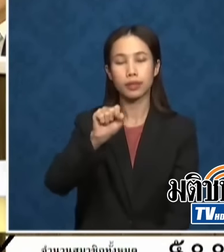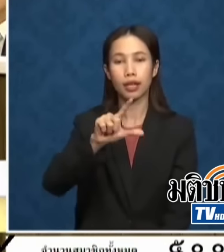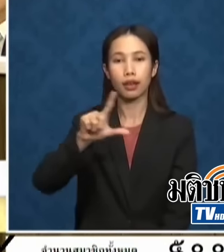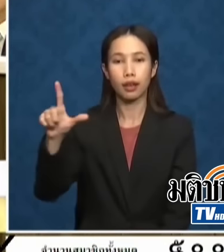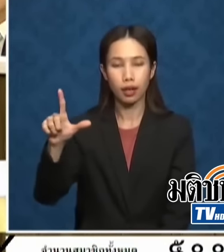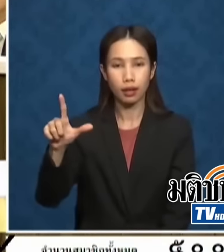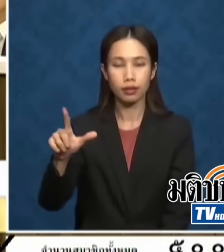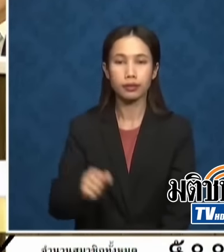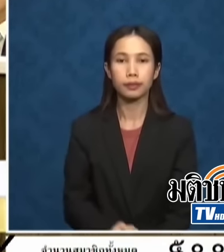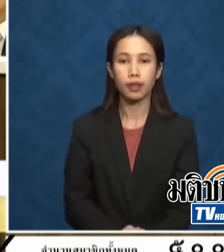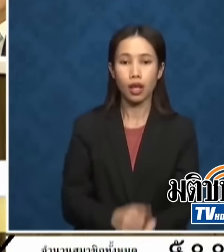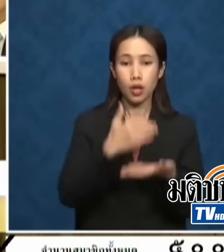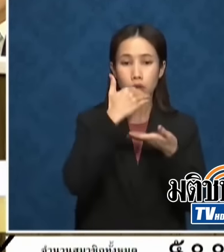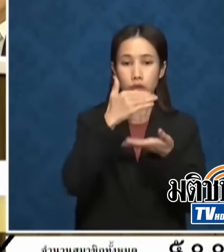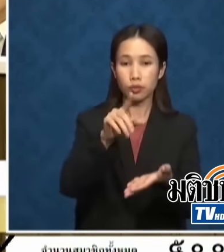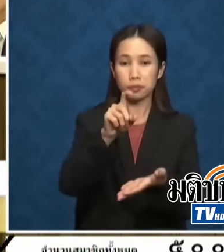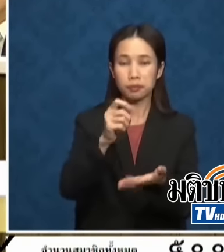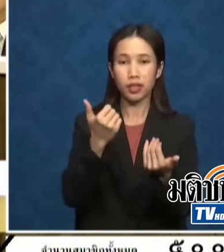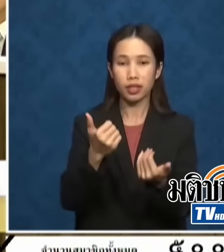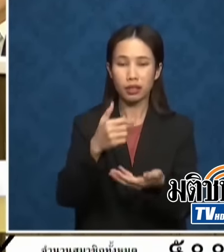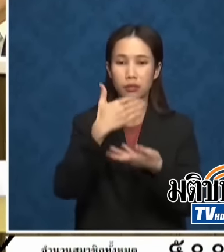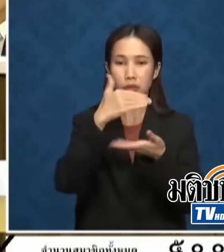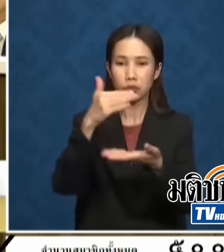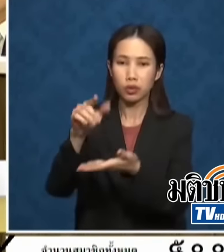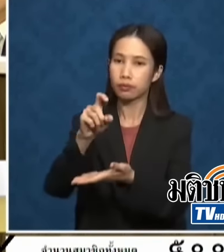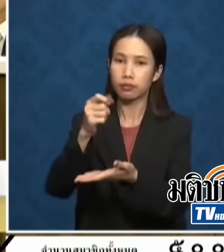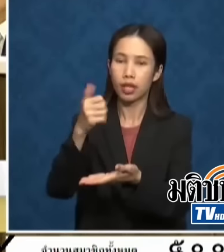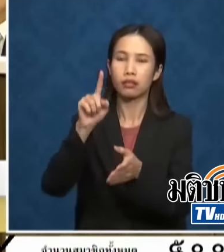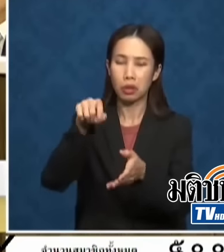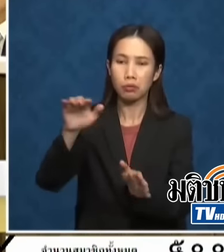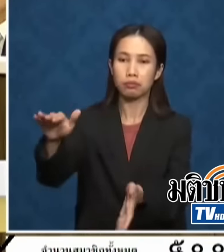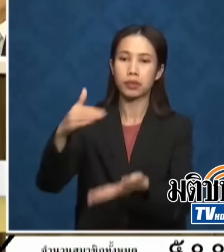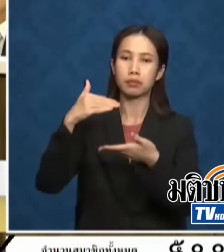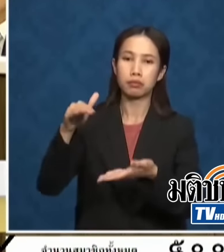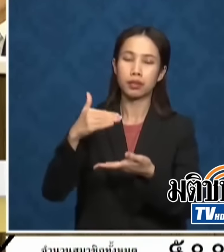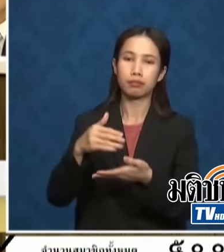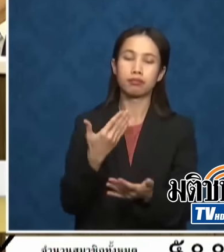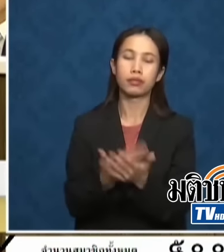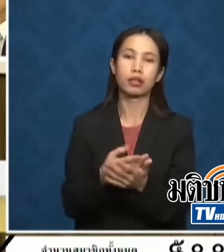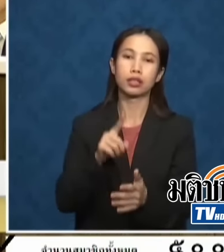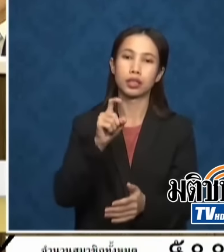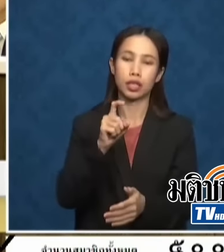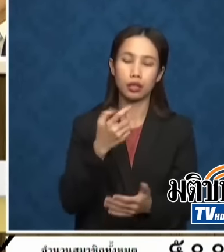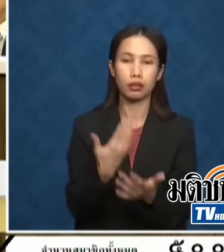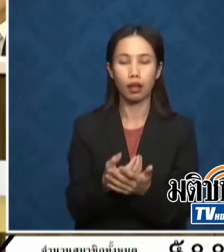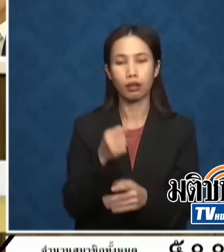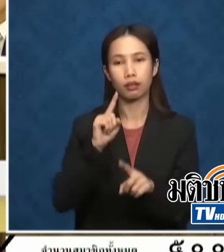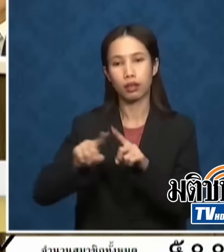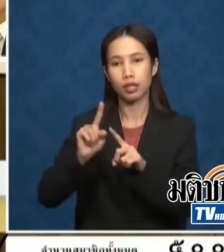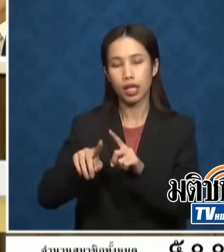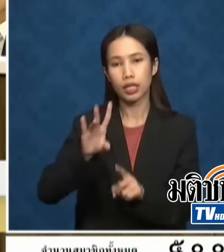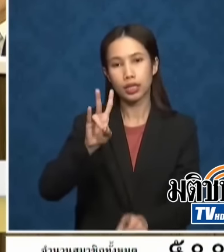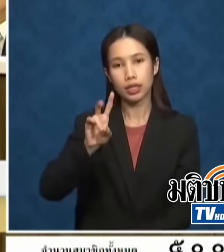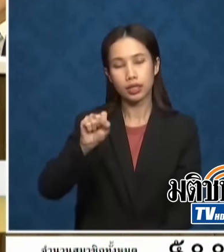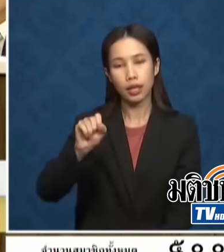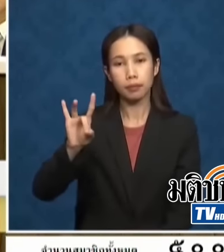เป็นนอกจากส่งออกไม่ได้แล้วยังต้องนำเข้าปีละแสนล้านความเสียหายใน22จังหวัด 7-800 ล้